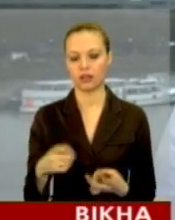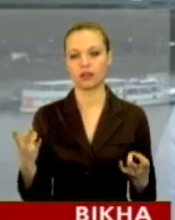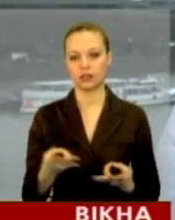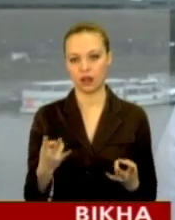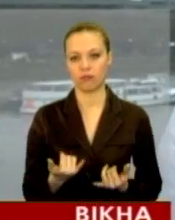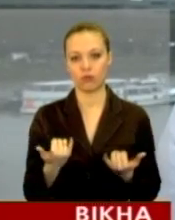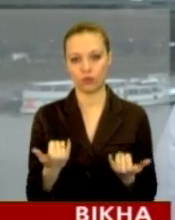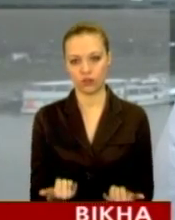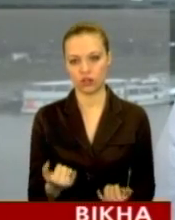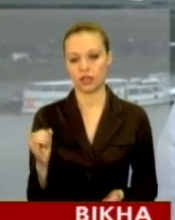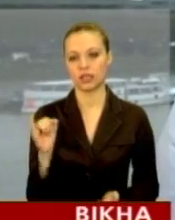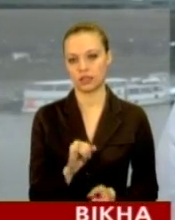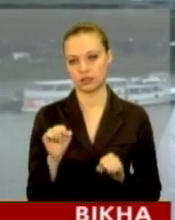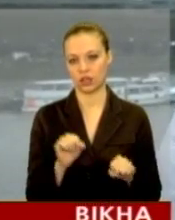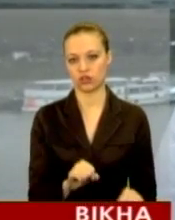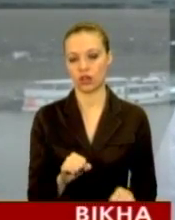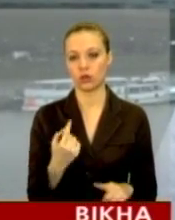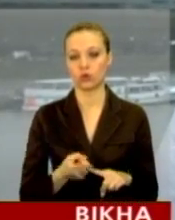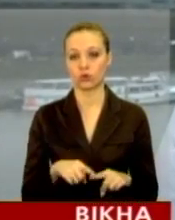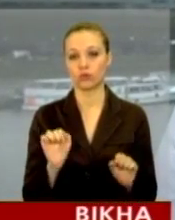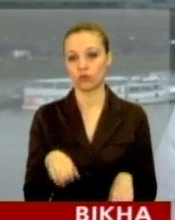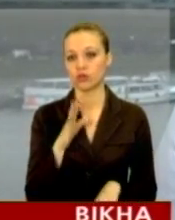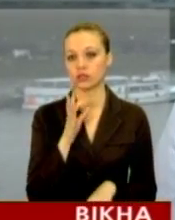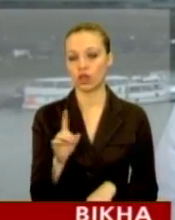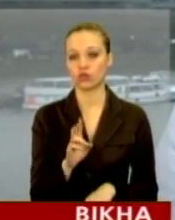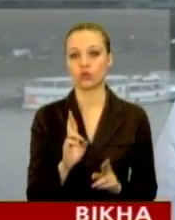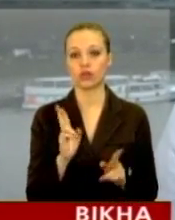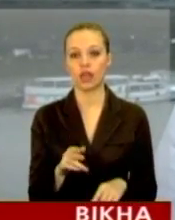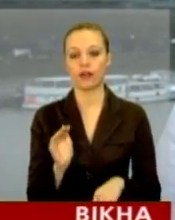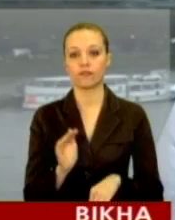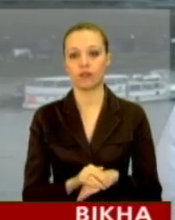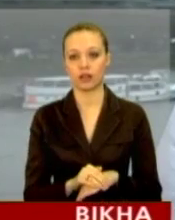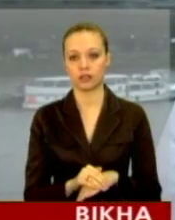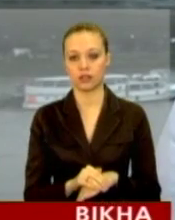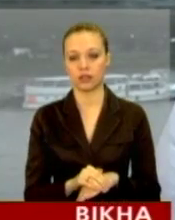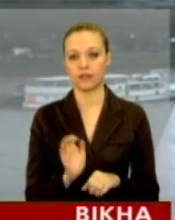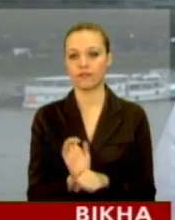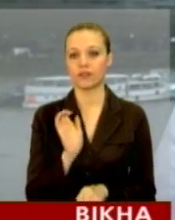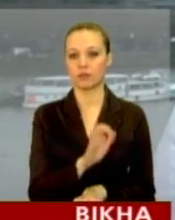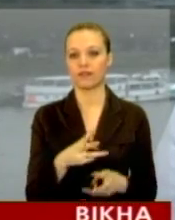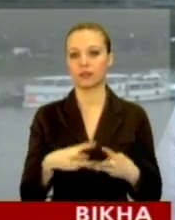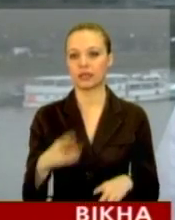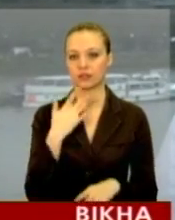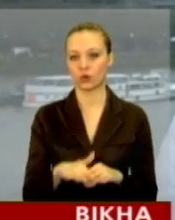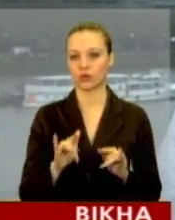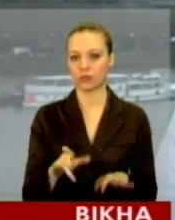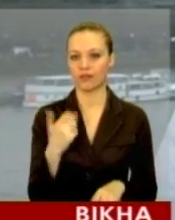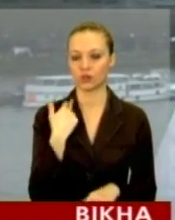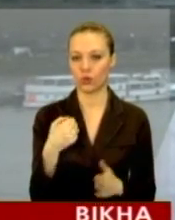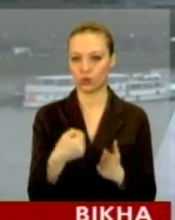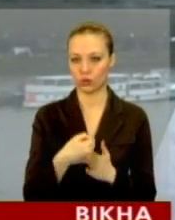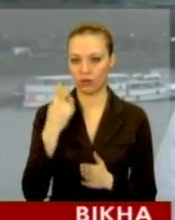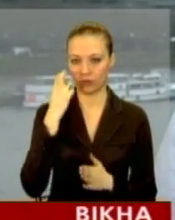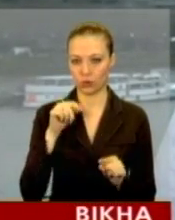треба поважати і захищати. Так що можна сказати, що як сам факт відправки міністра закордонних справ з Лондона до